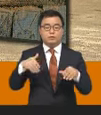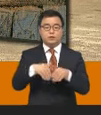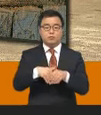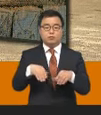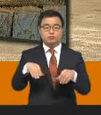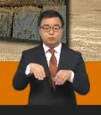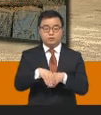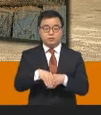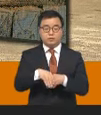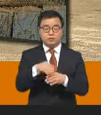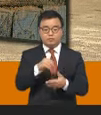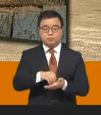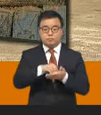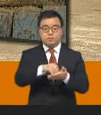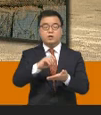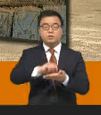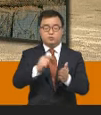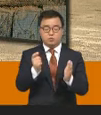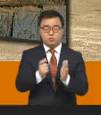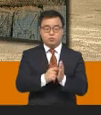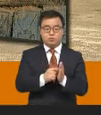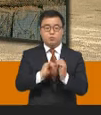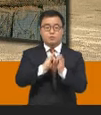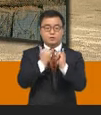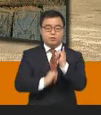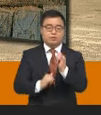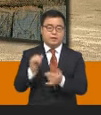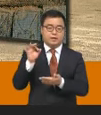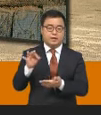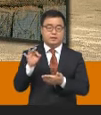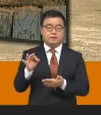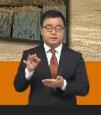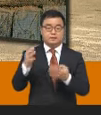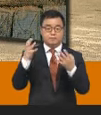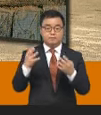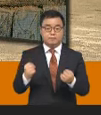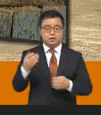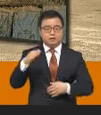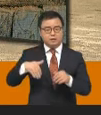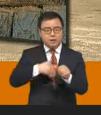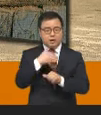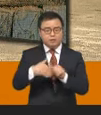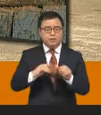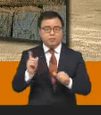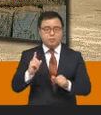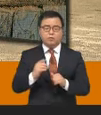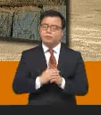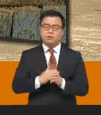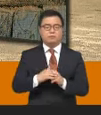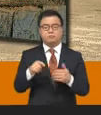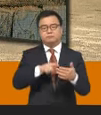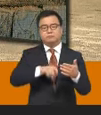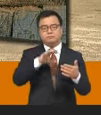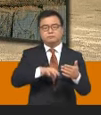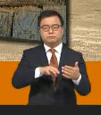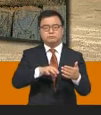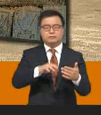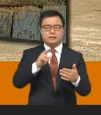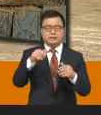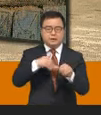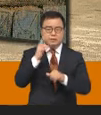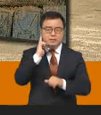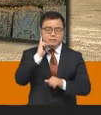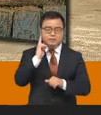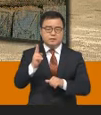높습니다. 그런데 이 고분 내부를 조사해 봤더니 훼손이 심각하더군요. 무엇보다 무분별한 공사와